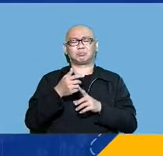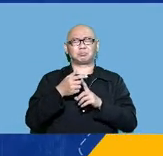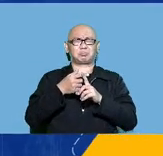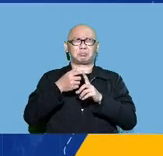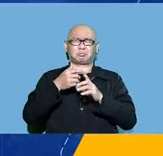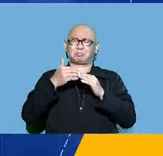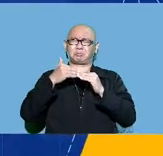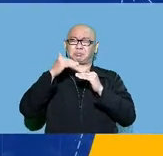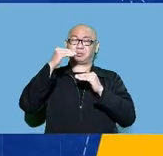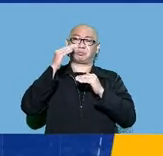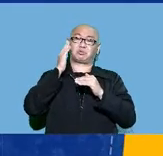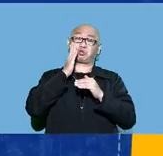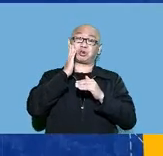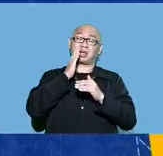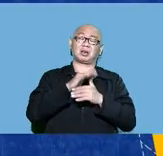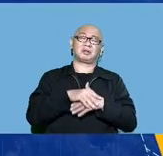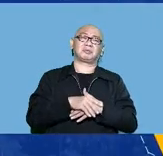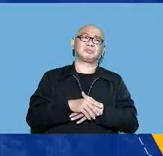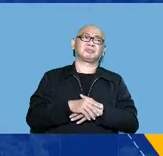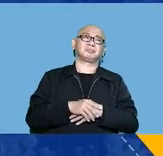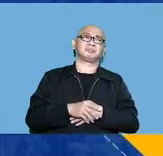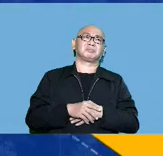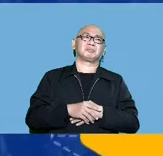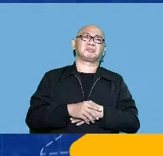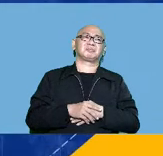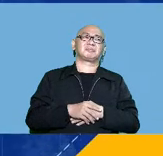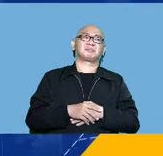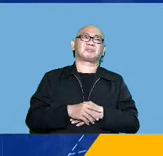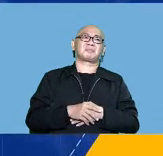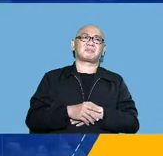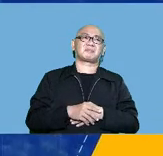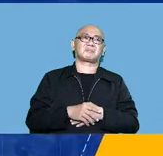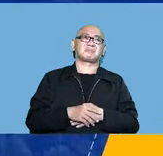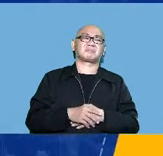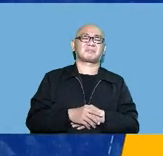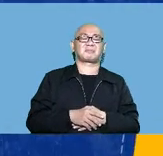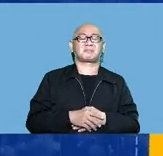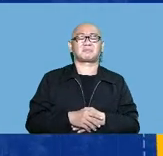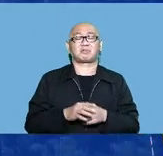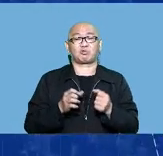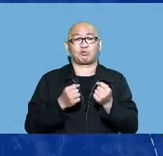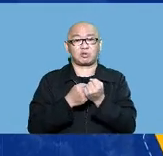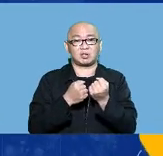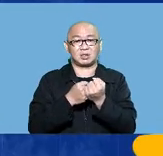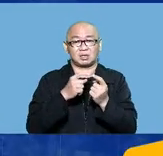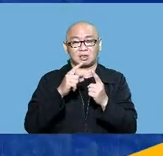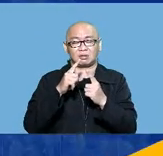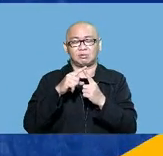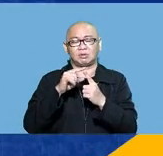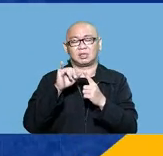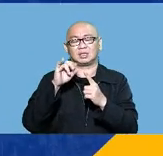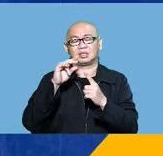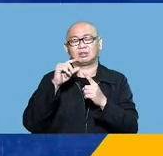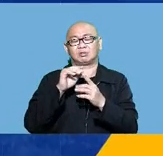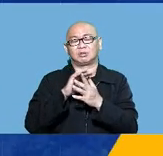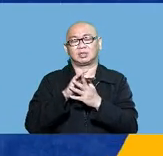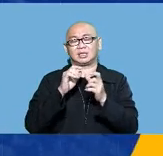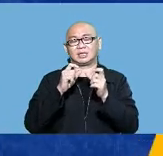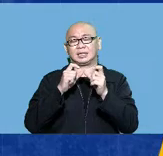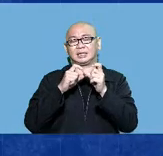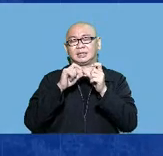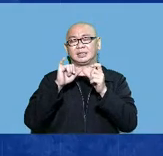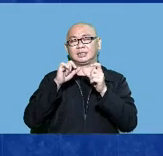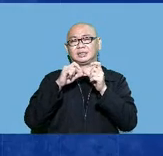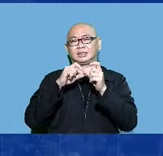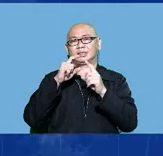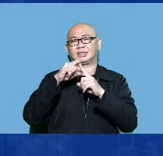saya. Kemudian co-promotor yang satu adalah Insinyur Istiarto MEng